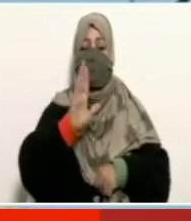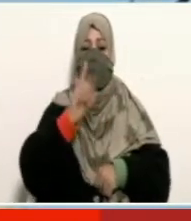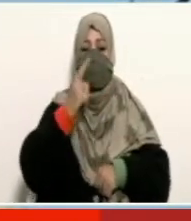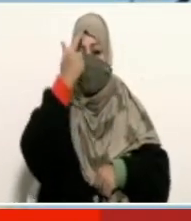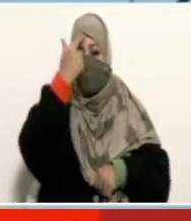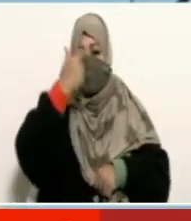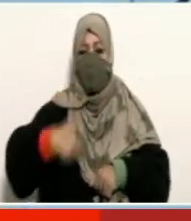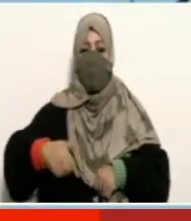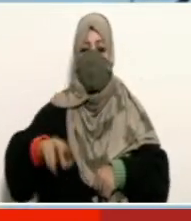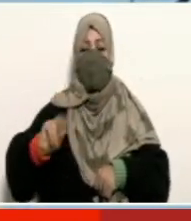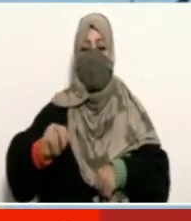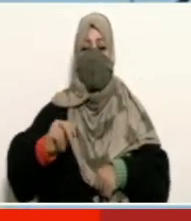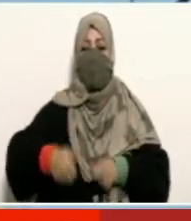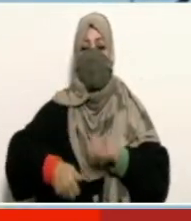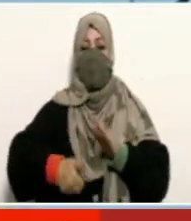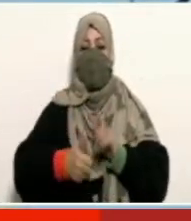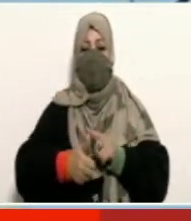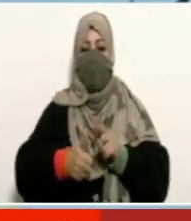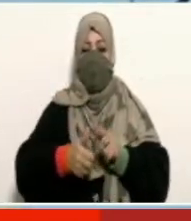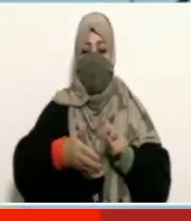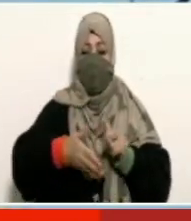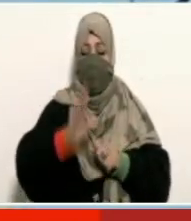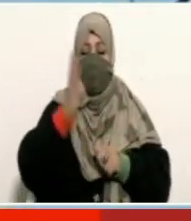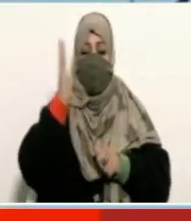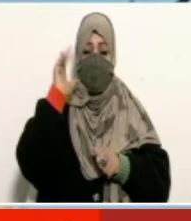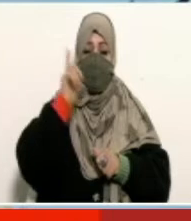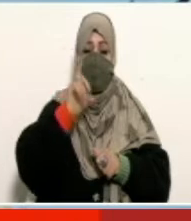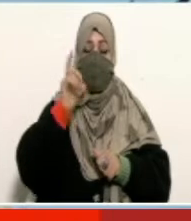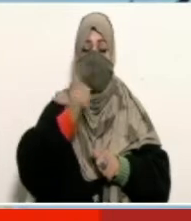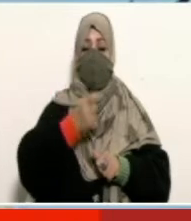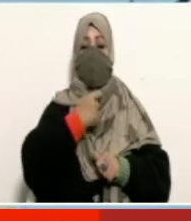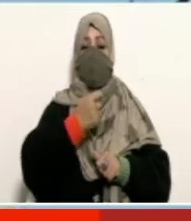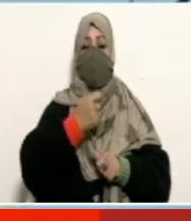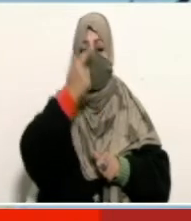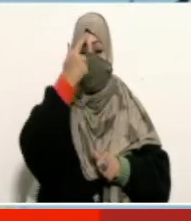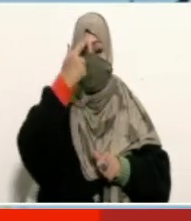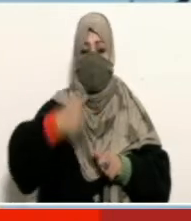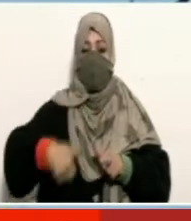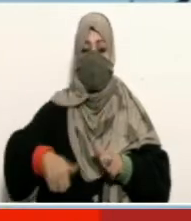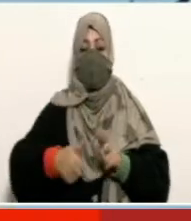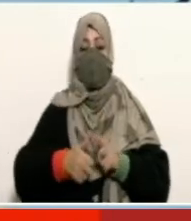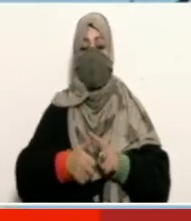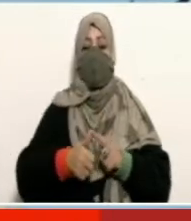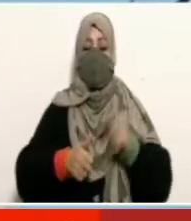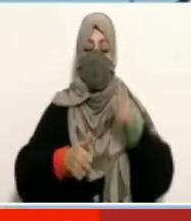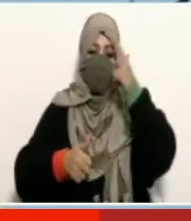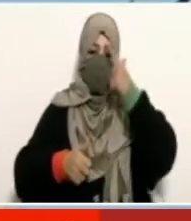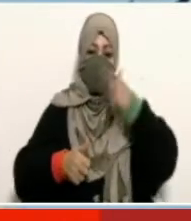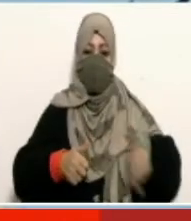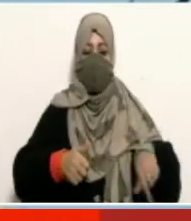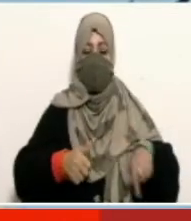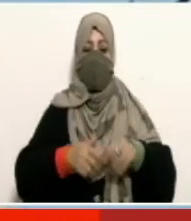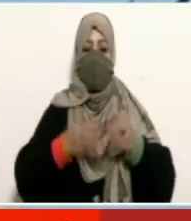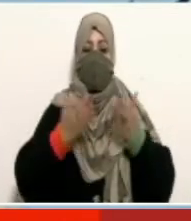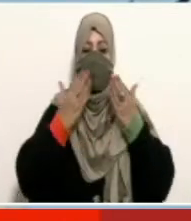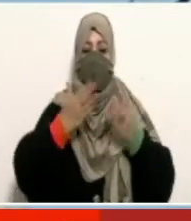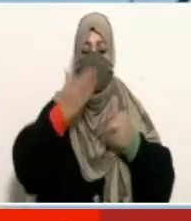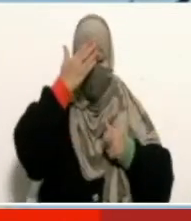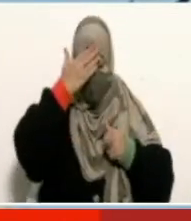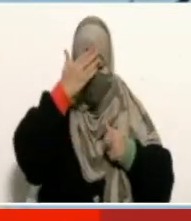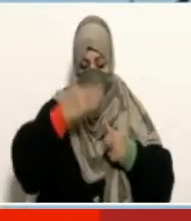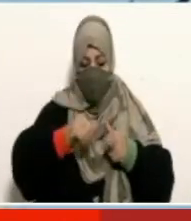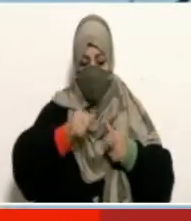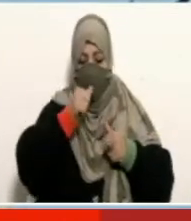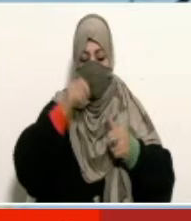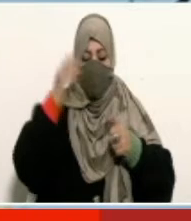لصلاة الجمعة غسلا كغسل الجنابة وغسل التعبدي بالماء المطلق الطاهر يعم به